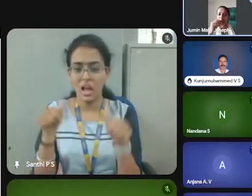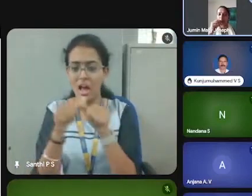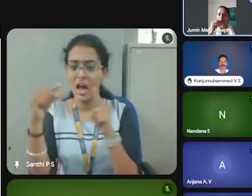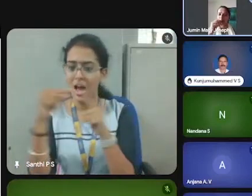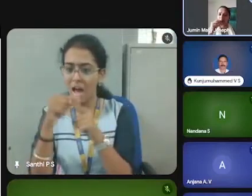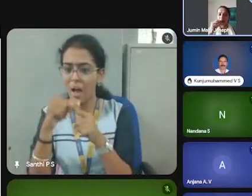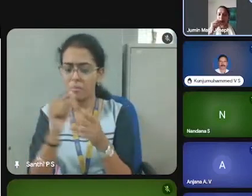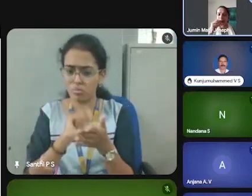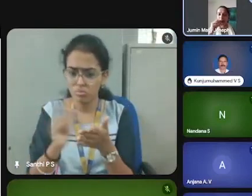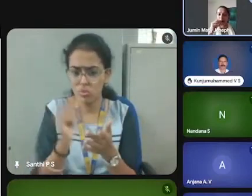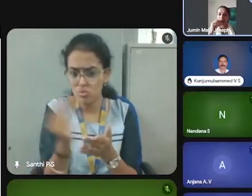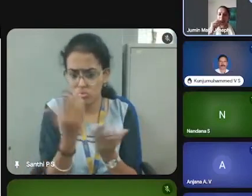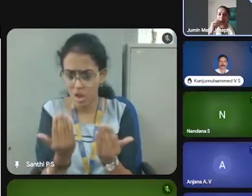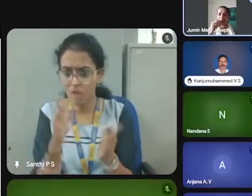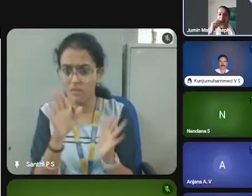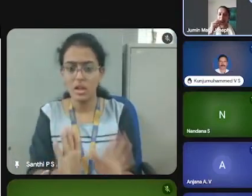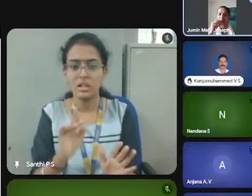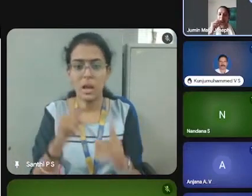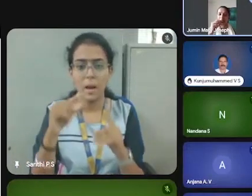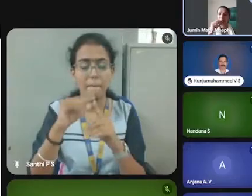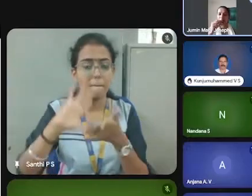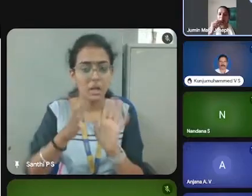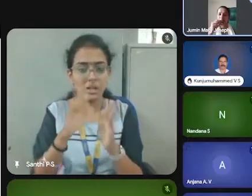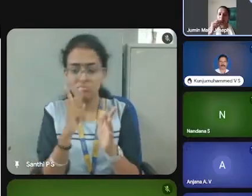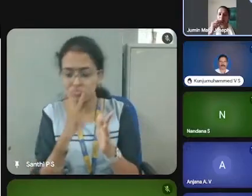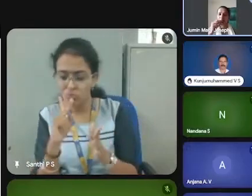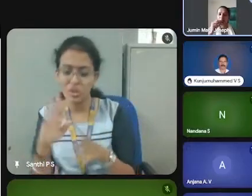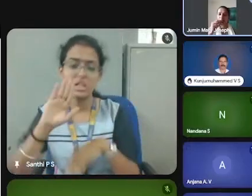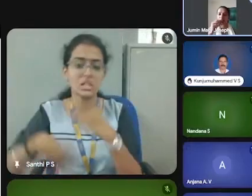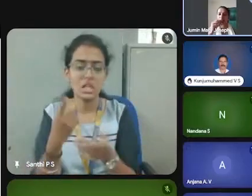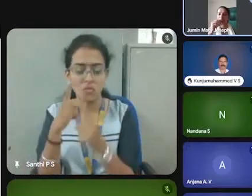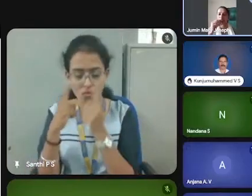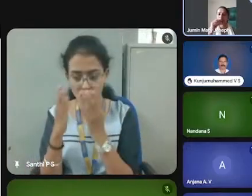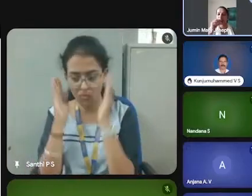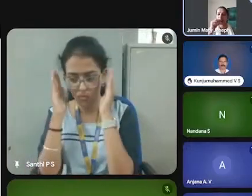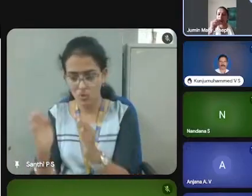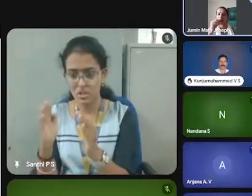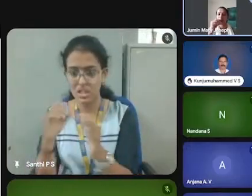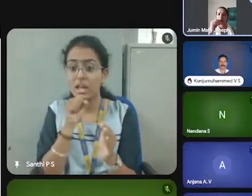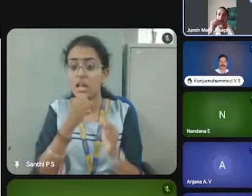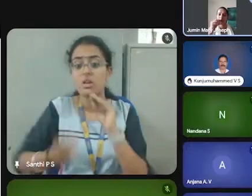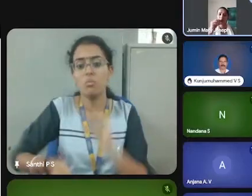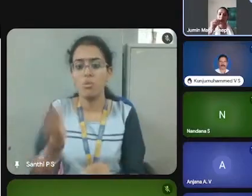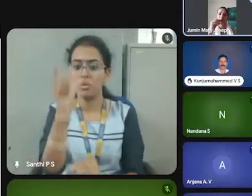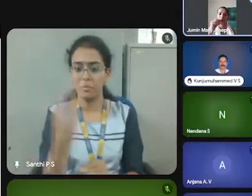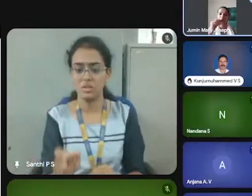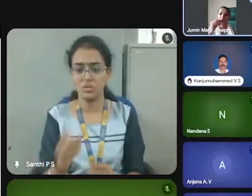യൂസ് ചെയ്യാൻ പറ്റുമോ, അതുപോലെയുള്ള രീതിയിൽ പ്രാക്ടിക്കൽ സൈഡ് ആയിരിക്കും നമ്മൾ കൂടുതൽ ഫോക്കസ് ചെയ്യേണ്ടത് അഡൾട്ട് എന്നുള്ള സ്റ്റേജിൽ വരുമ്പോൾ.